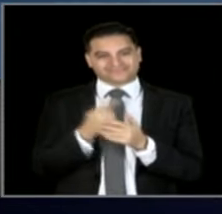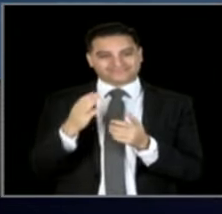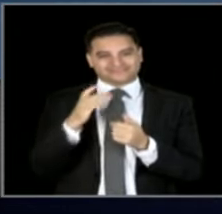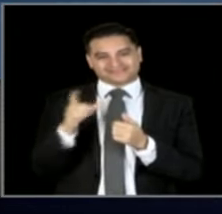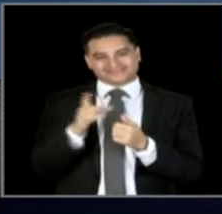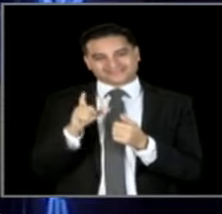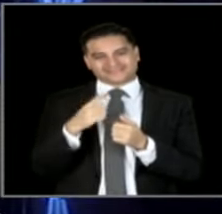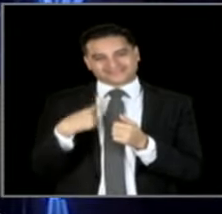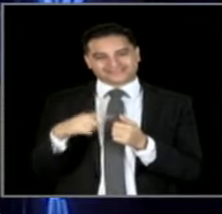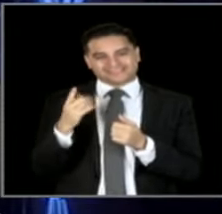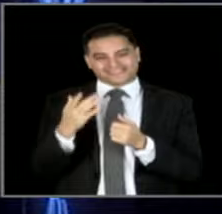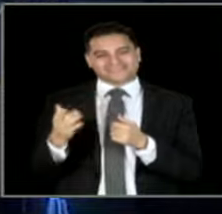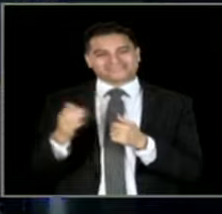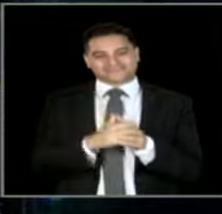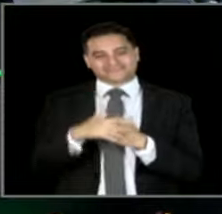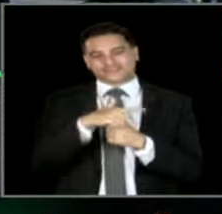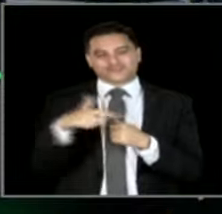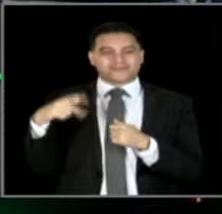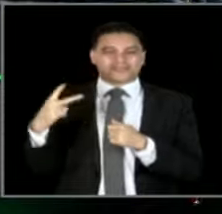إجابة صحيحة.